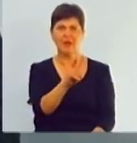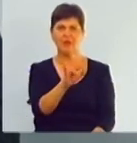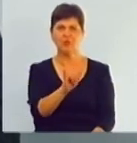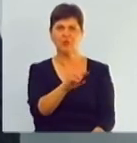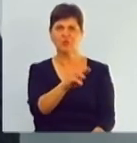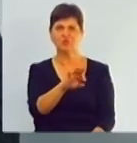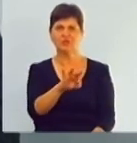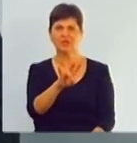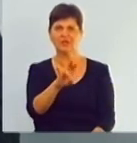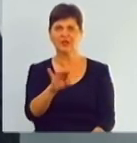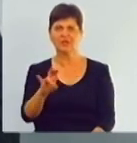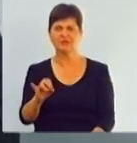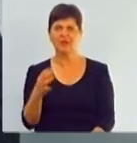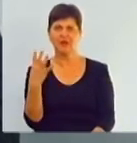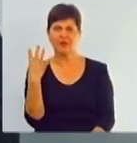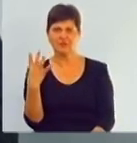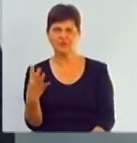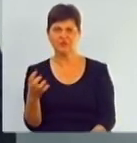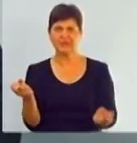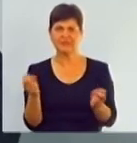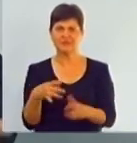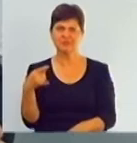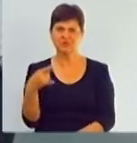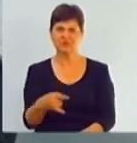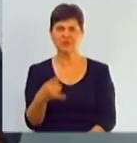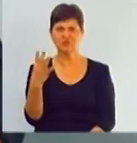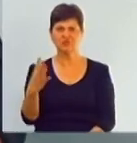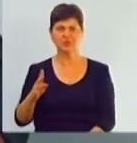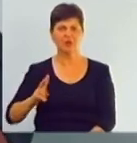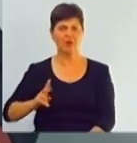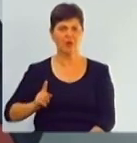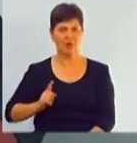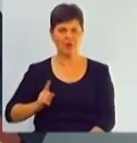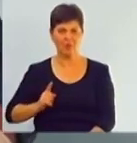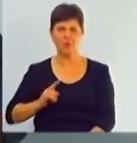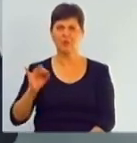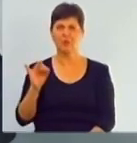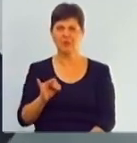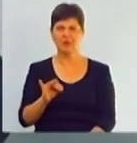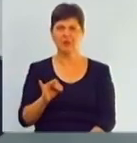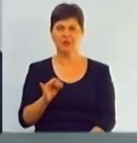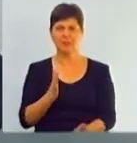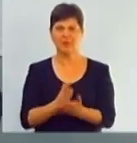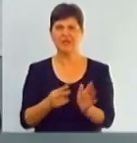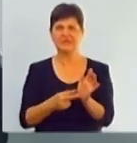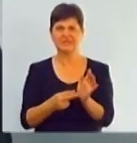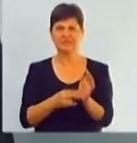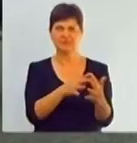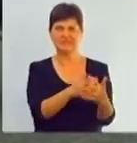наявності 4 караули, 2 спецмашини. І як він функціонує, про це далі тему продовжить моя колега Олена